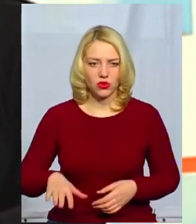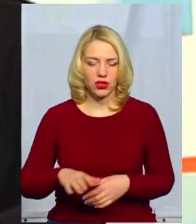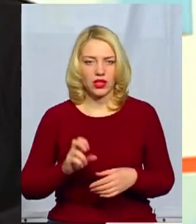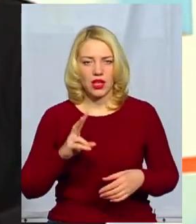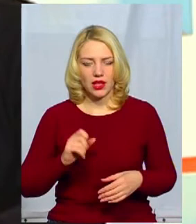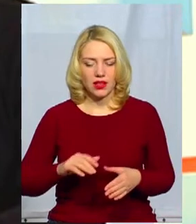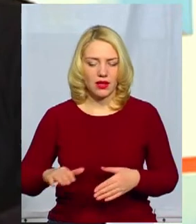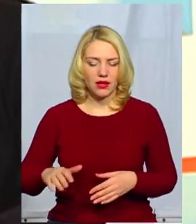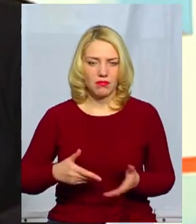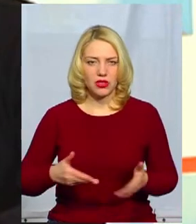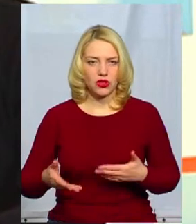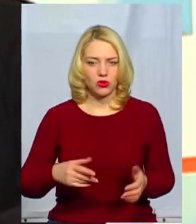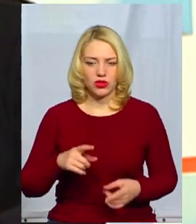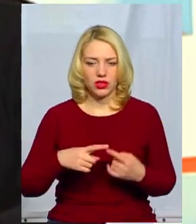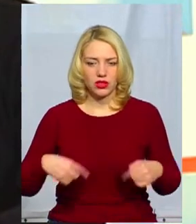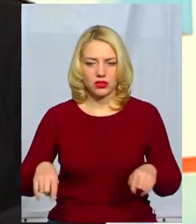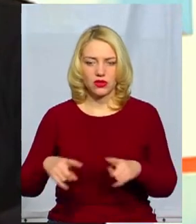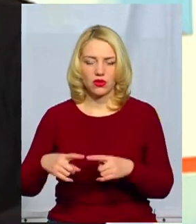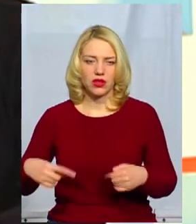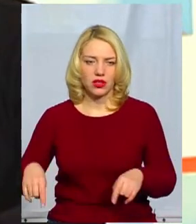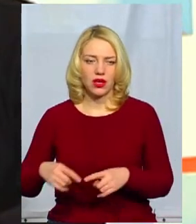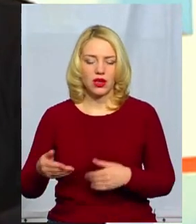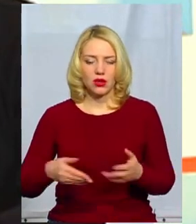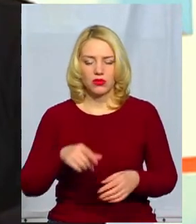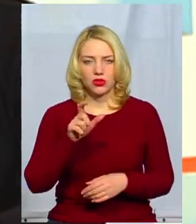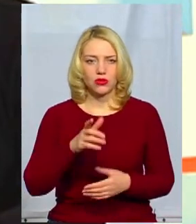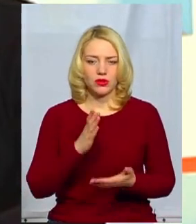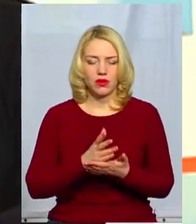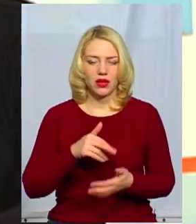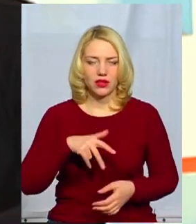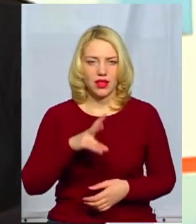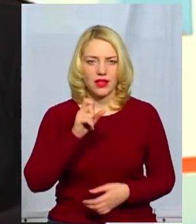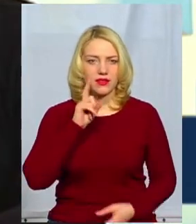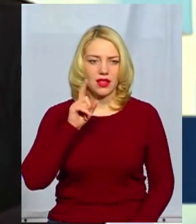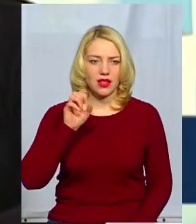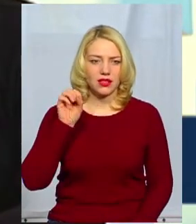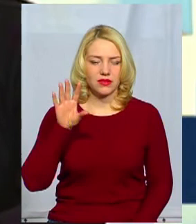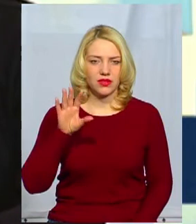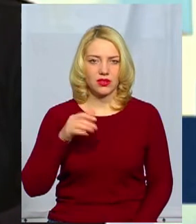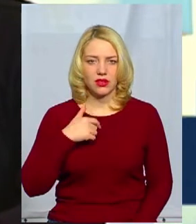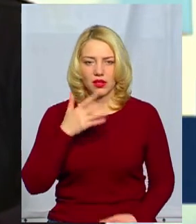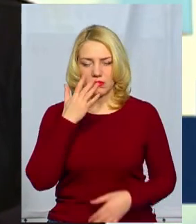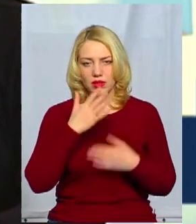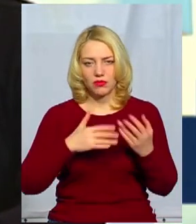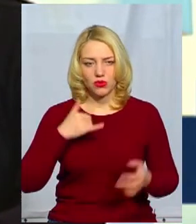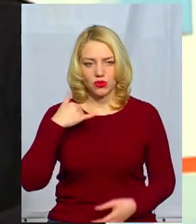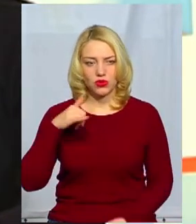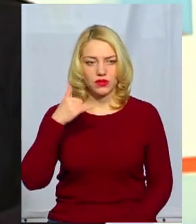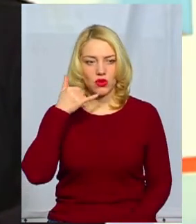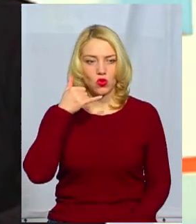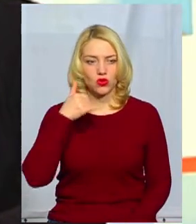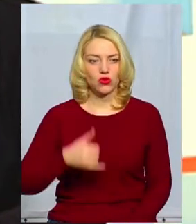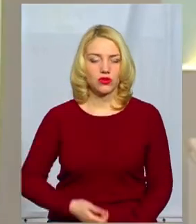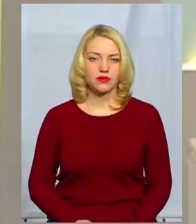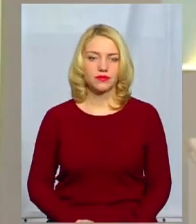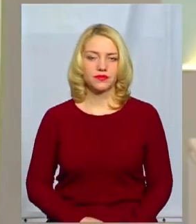пішохідних зонах пішохід, як має зелене світло, то... Я перепрошую, тут є дзвіночок, давайте